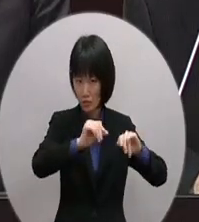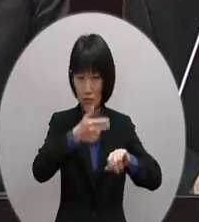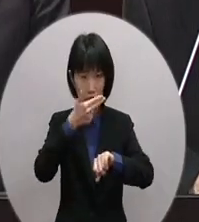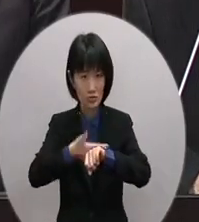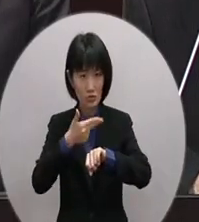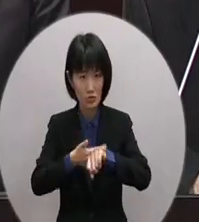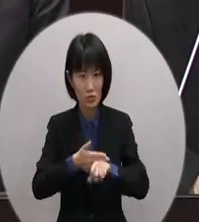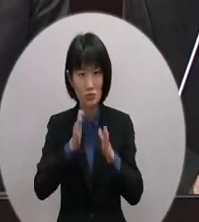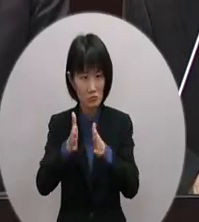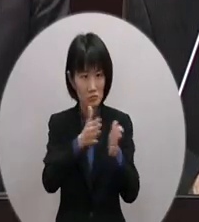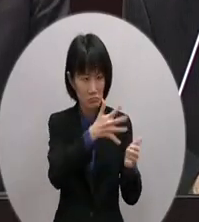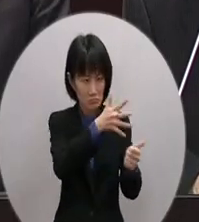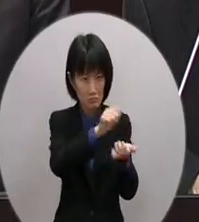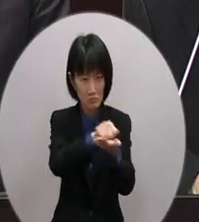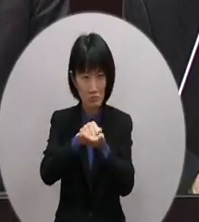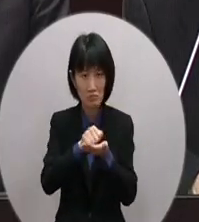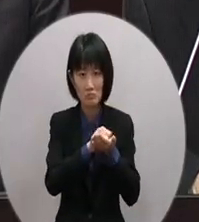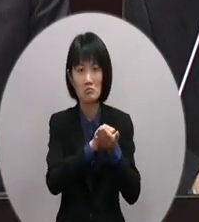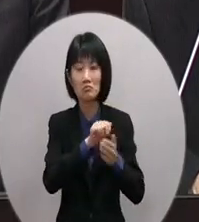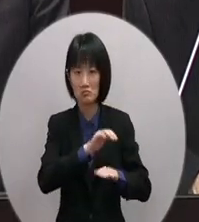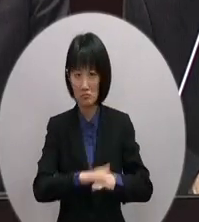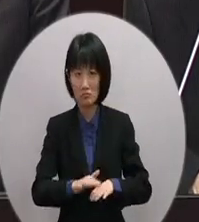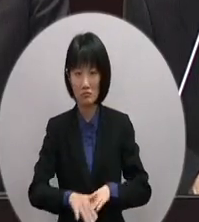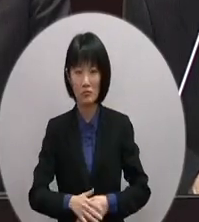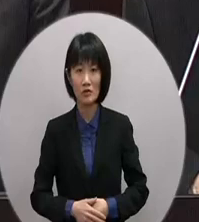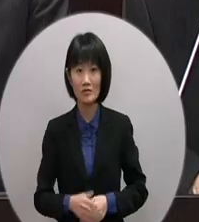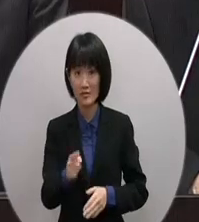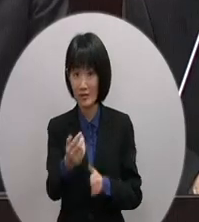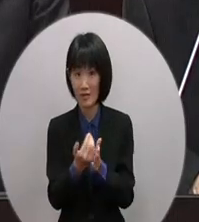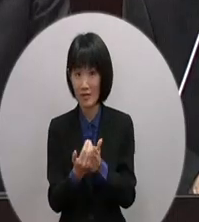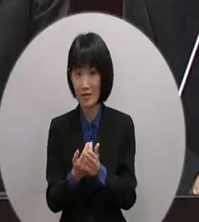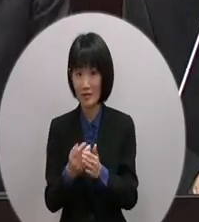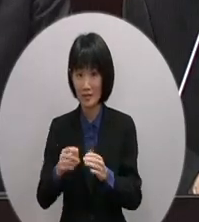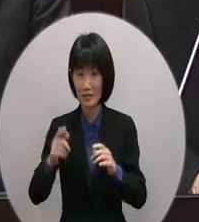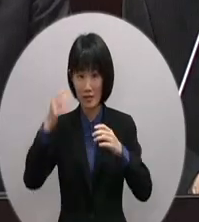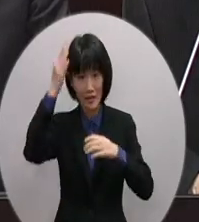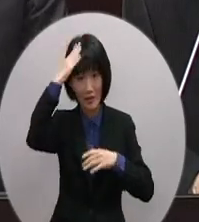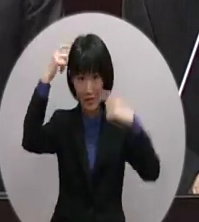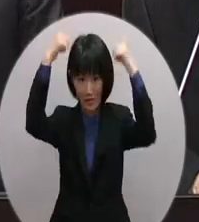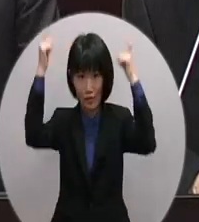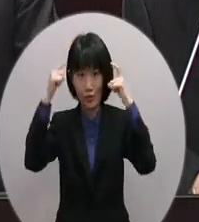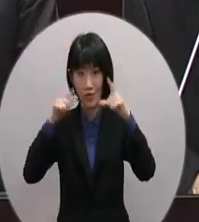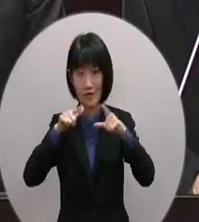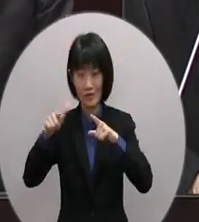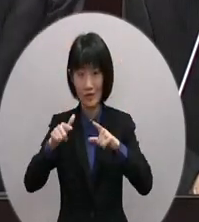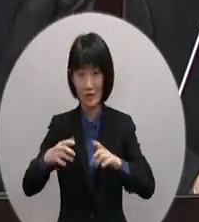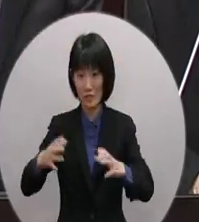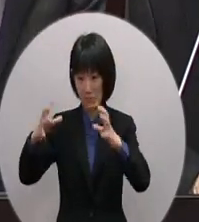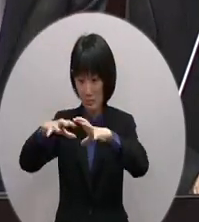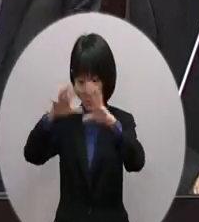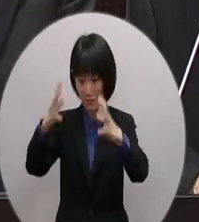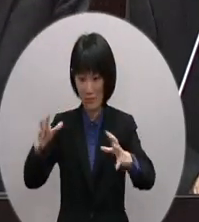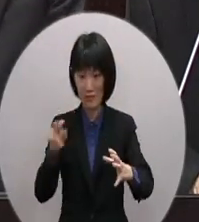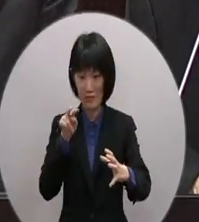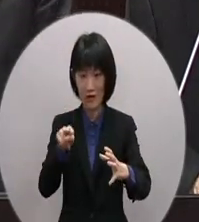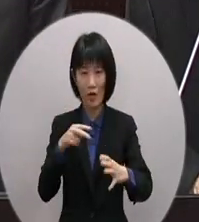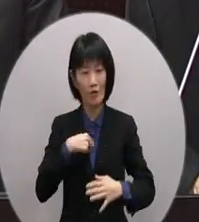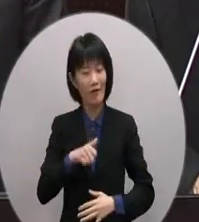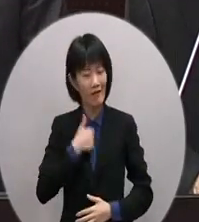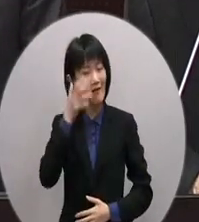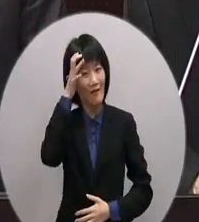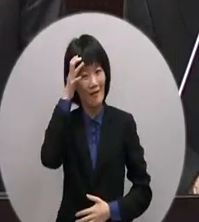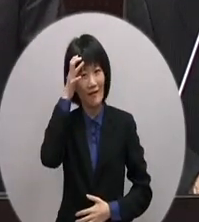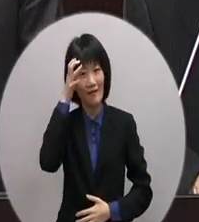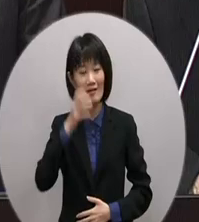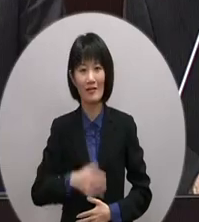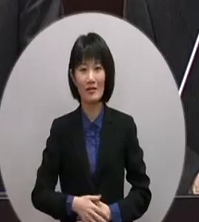来了解。可是接下来，就像您今天拿出来这样的一个模型，我们非常期待在第二阶段的评估，等于关于场站的部